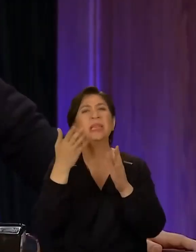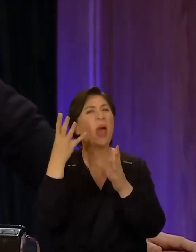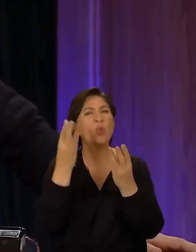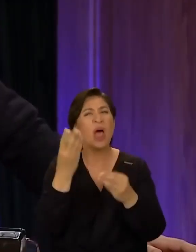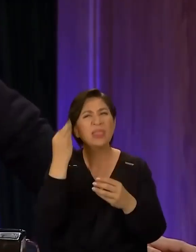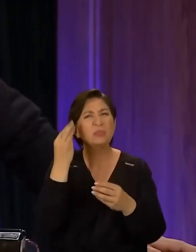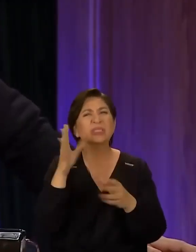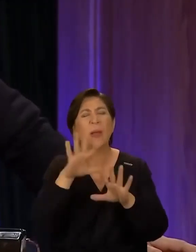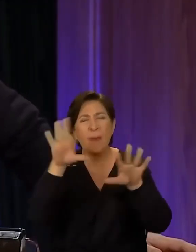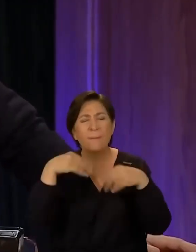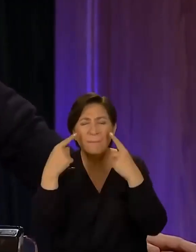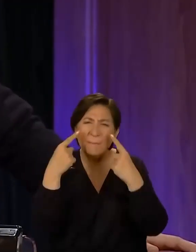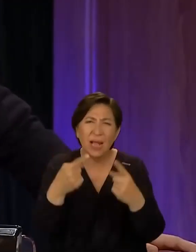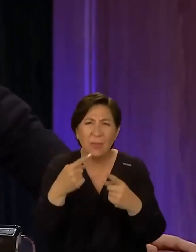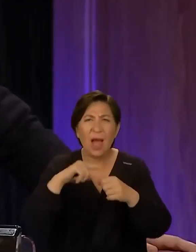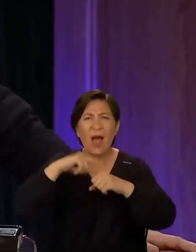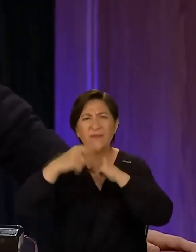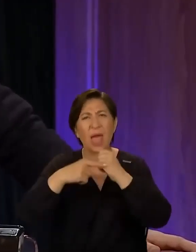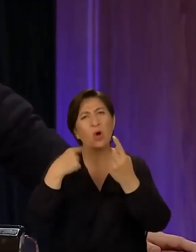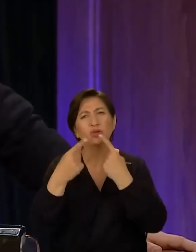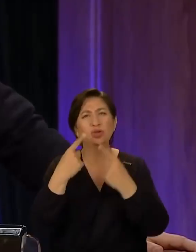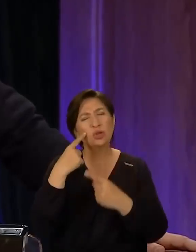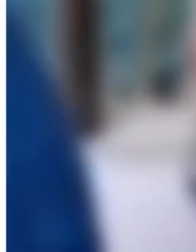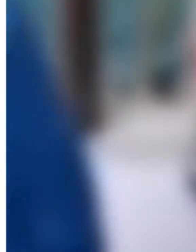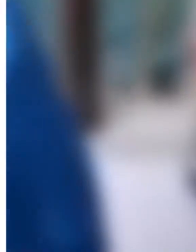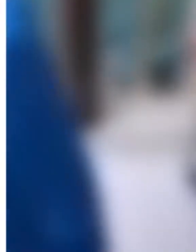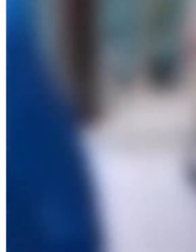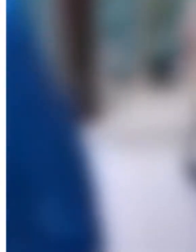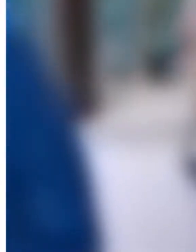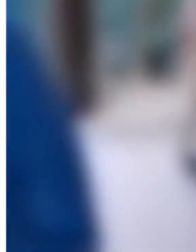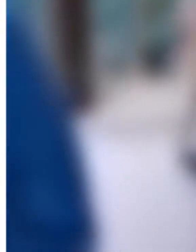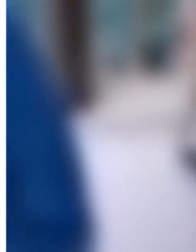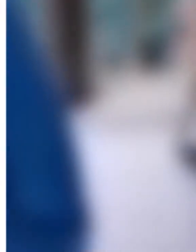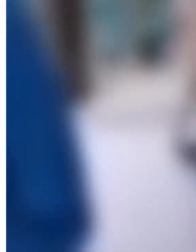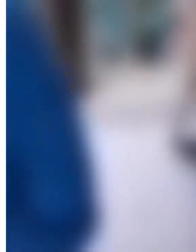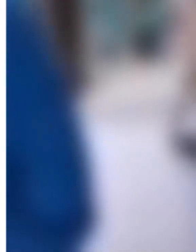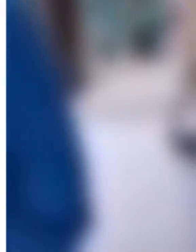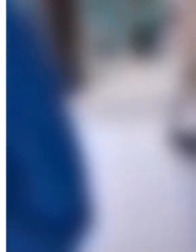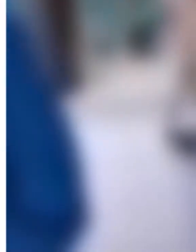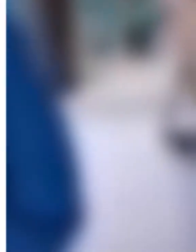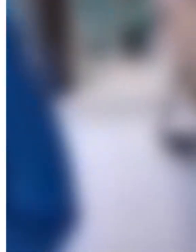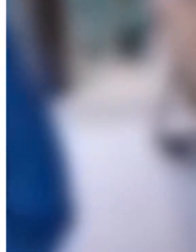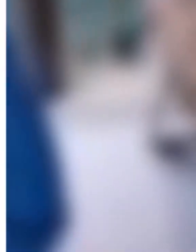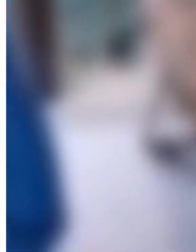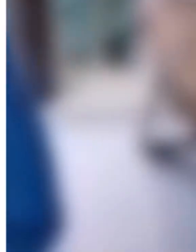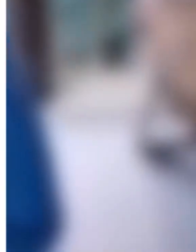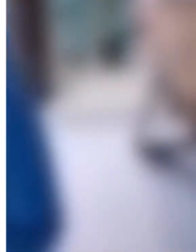olduğunu anlayabilmiş değilim. Hep beraber bakalım, haftaya konuşuruz, görelim. Beni aldın. Boş bırak onu. Ama bir dakika,